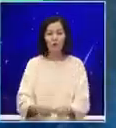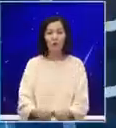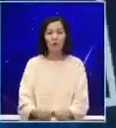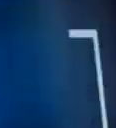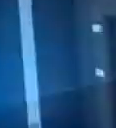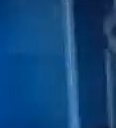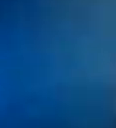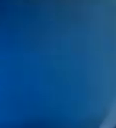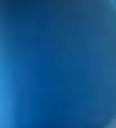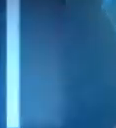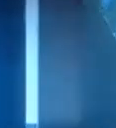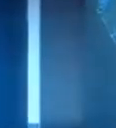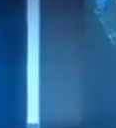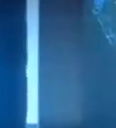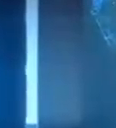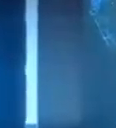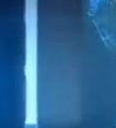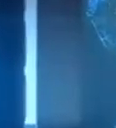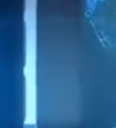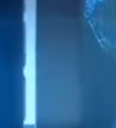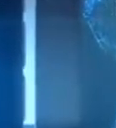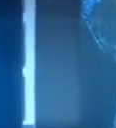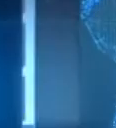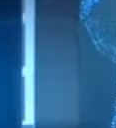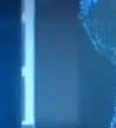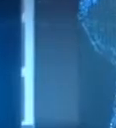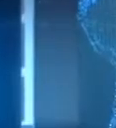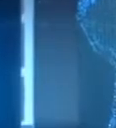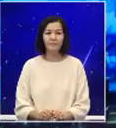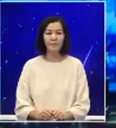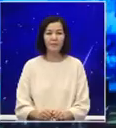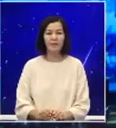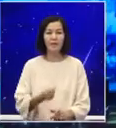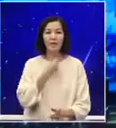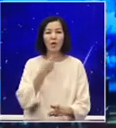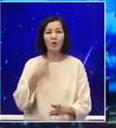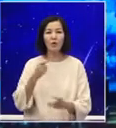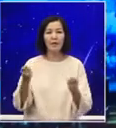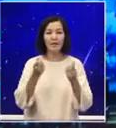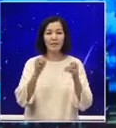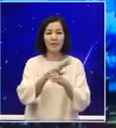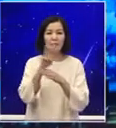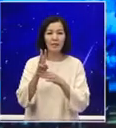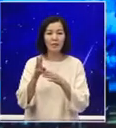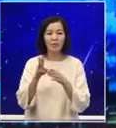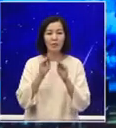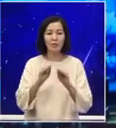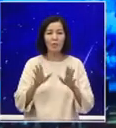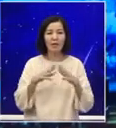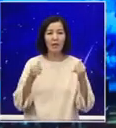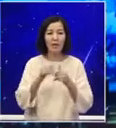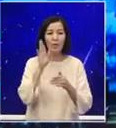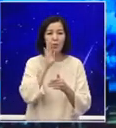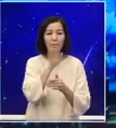Құдайберген, Жазира Исаева, Ерболат Антелов, Жетісу арнасы. Талдықорғанда аз қамтылған және көп балалы